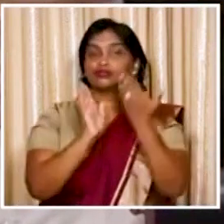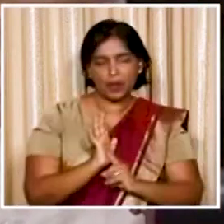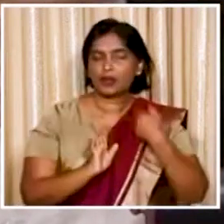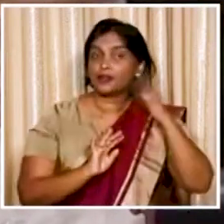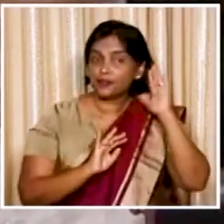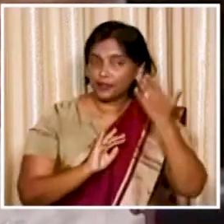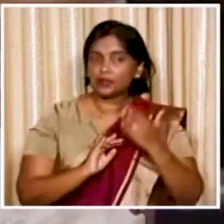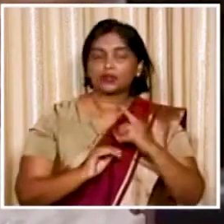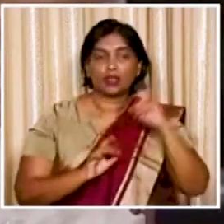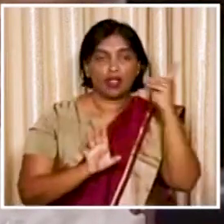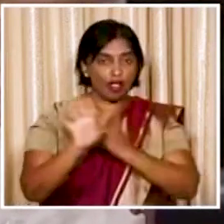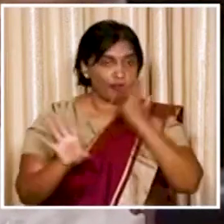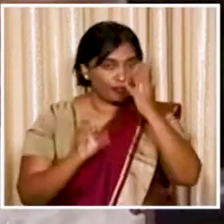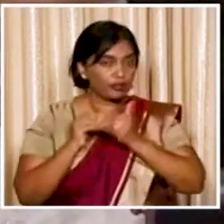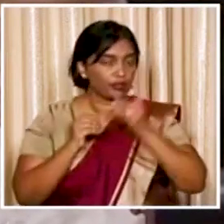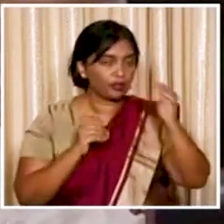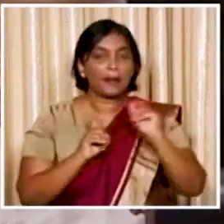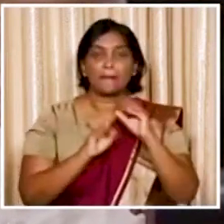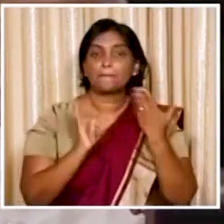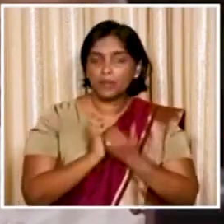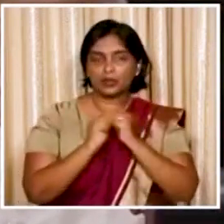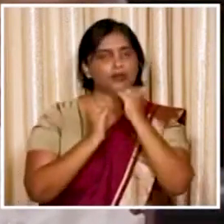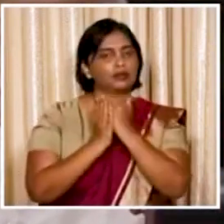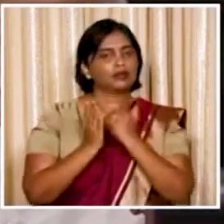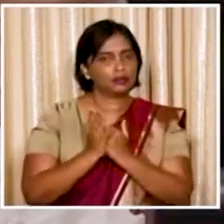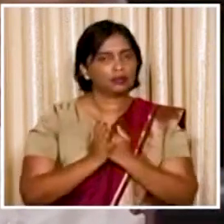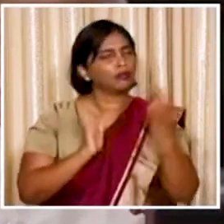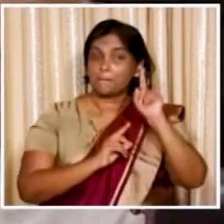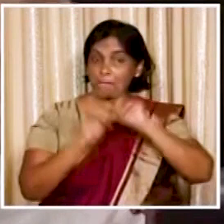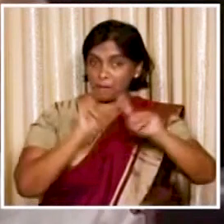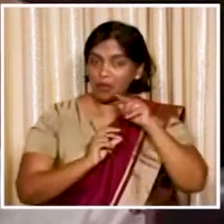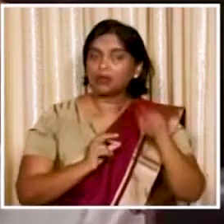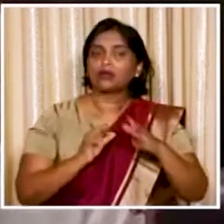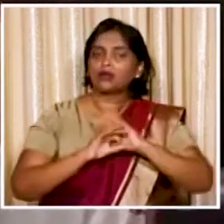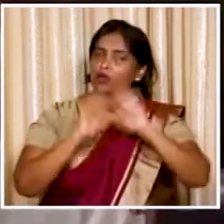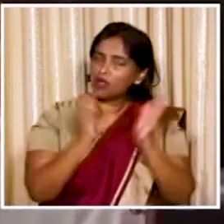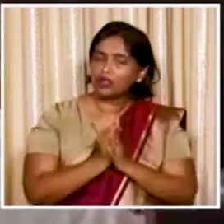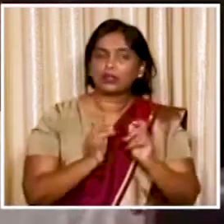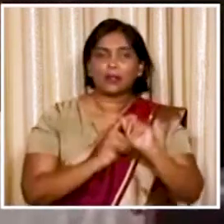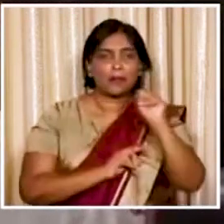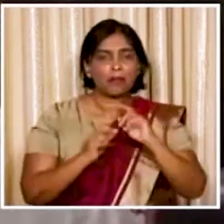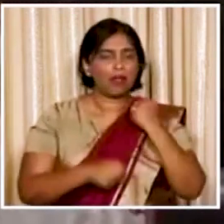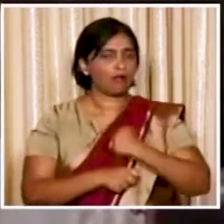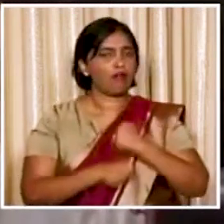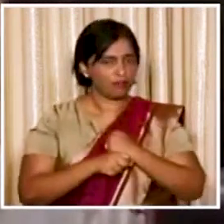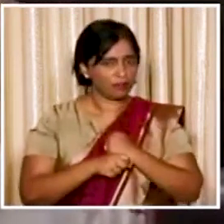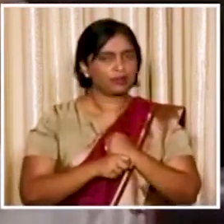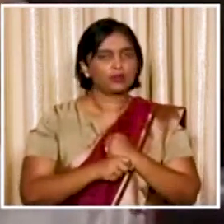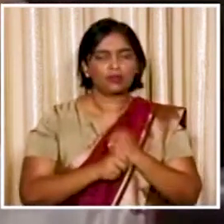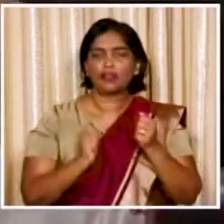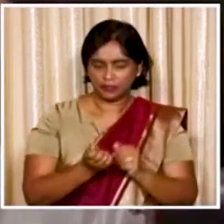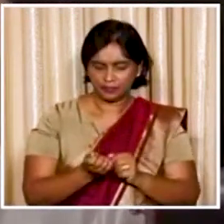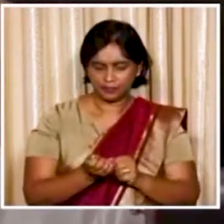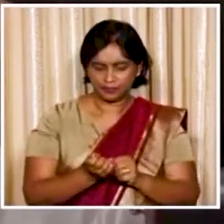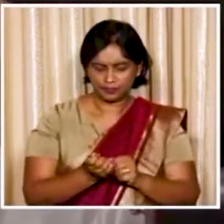කෙටුම් පතක් පළවෙනි අවුරුදු 5 ප්‍රතිපත්තිය වැඩසටහන් අපි ඒක සාකච්ඡා කරමු එනම් මුළු පාර්ලිමේන්තුවම ආණ්ඩුව බවට පත් වෙමු මේ වැඩ